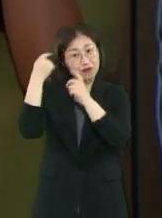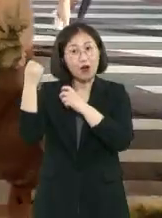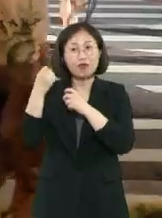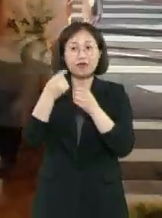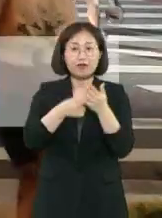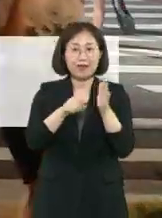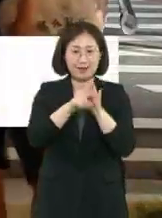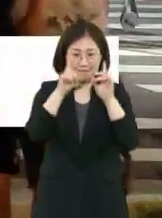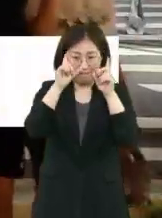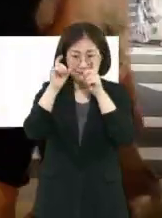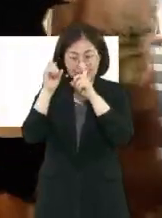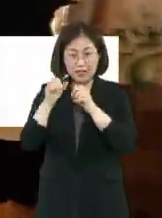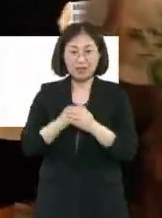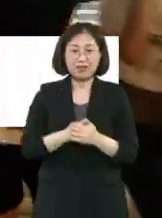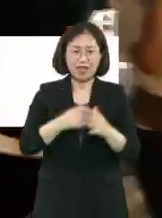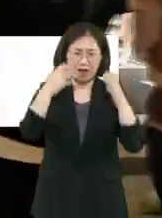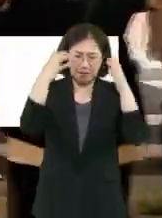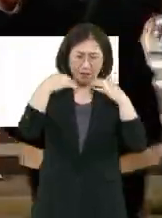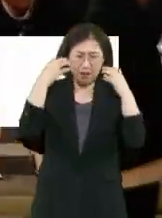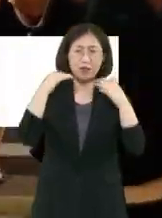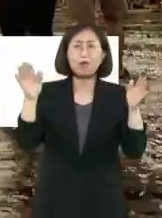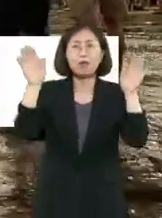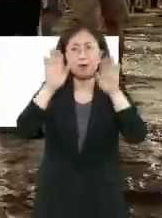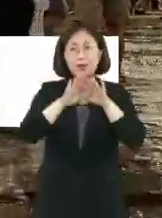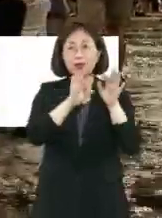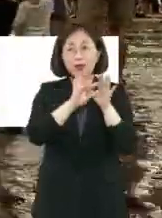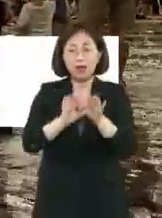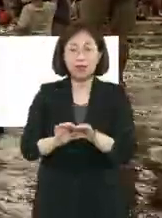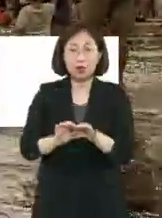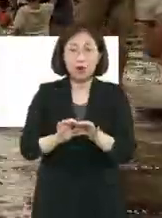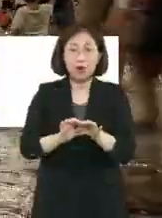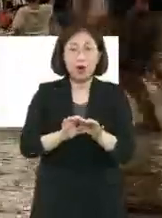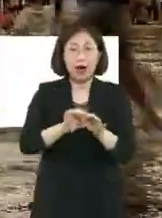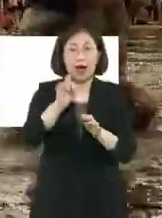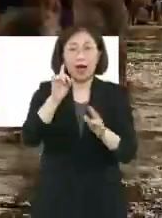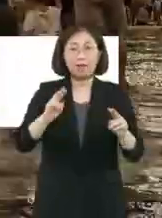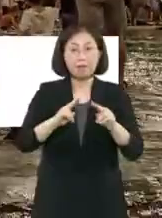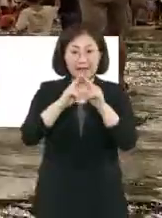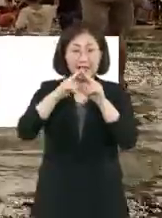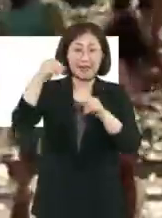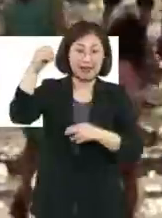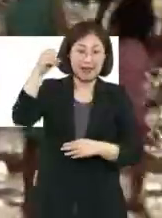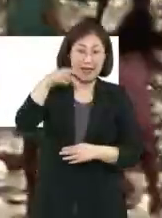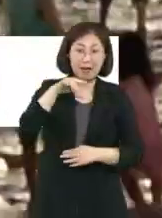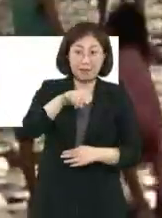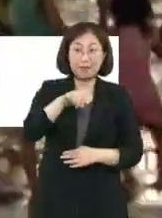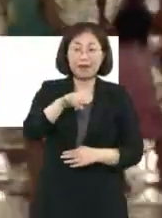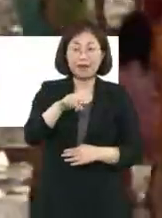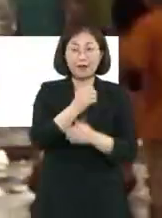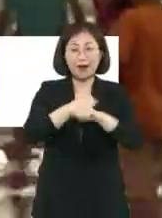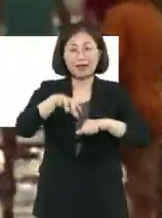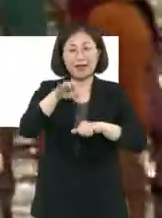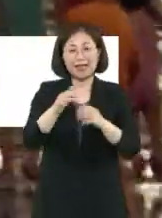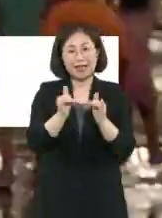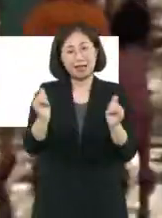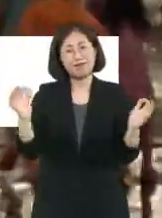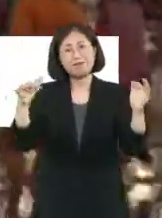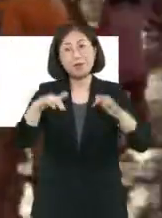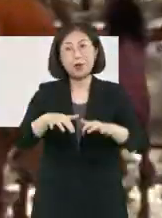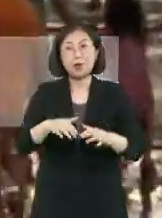푹푹 찌는 무더위가 밤까지 이어지는 주말, 한빛탑 물빛광장으로 도심 속 피서를 즐기기 위한 인파가